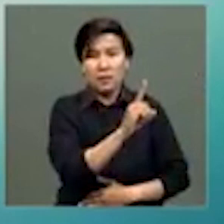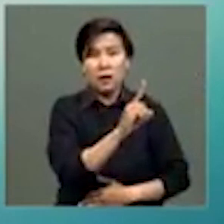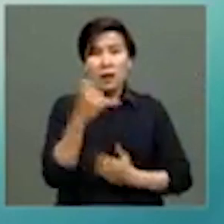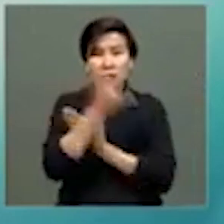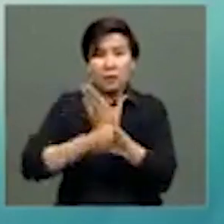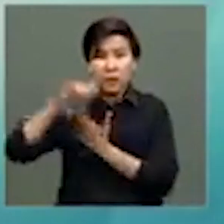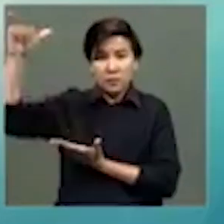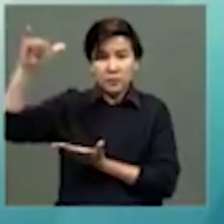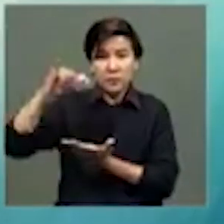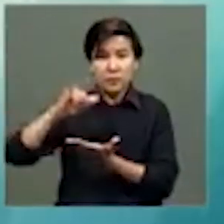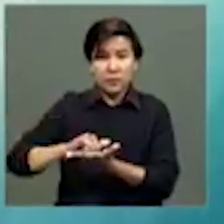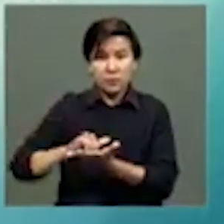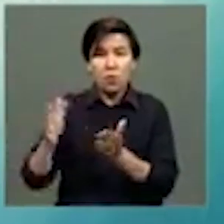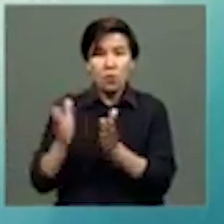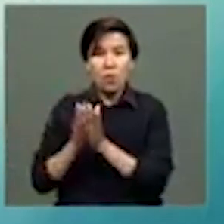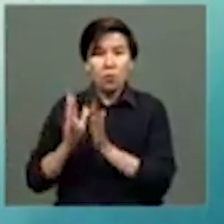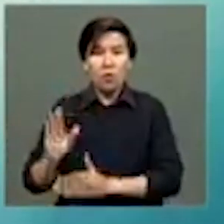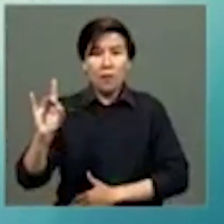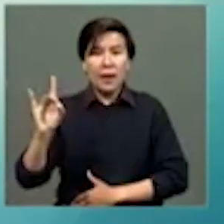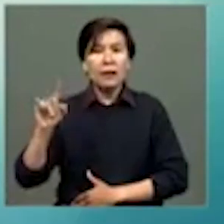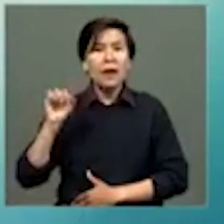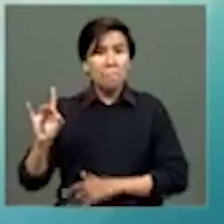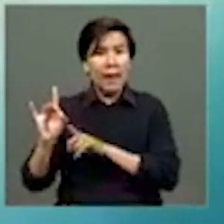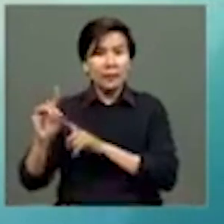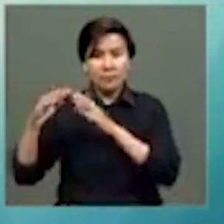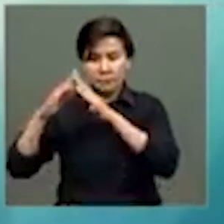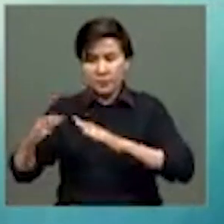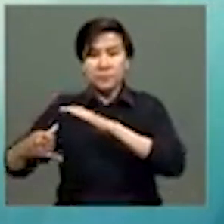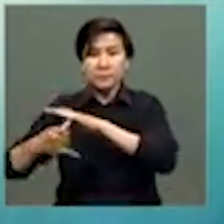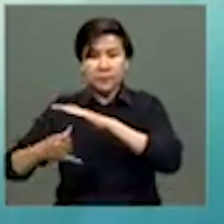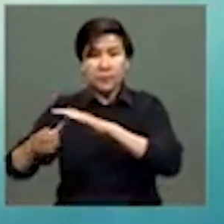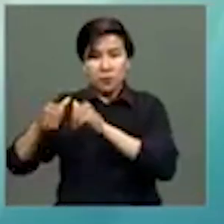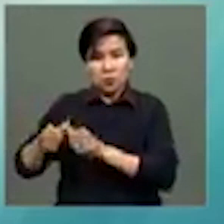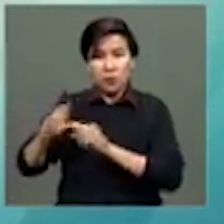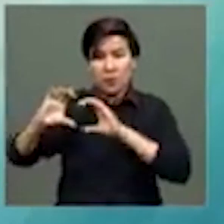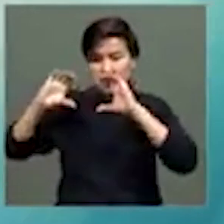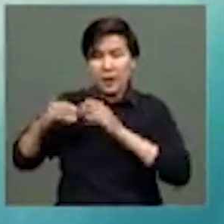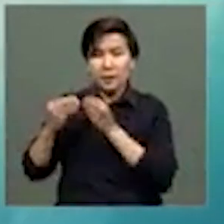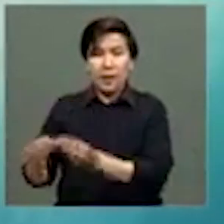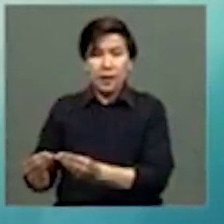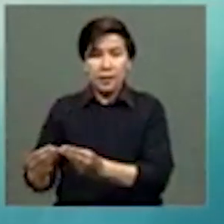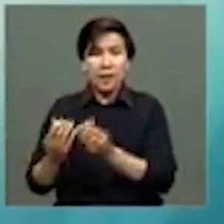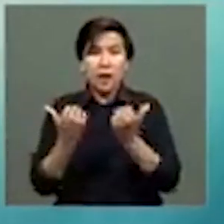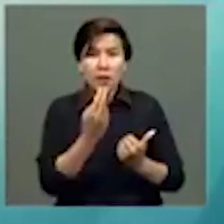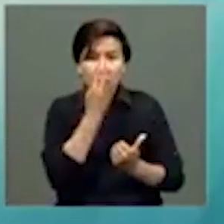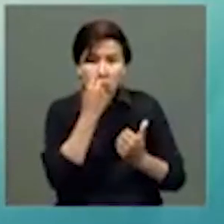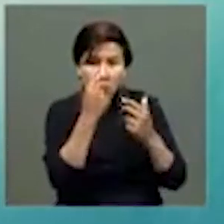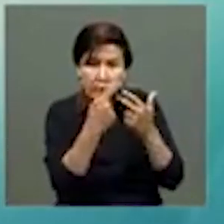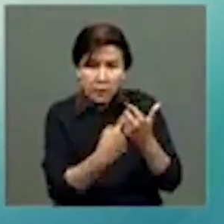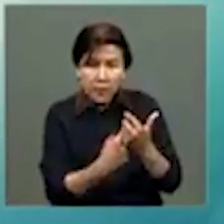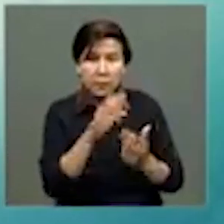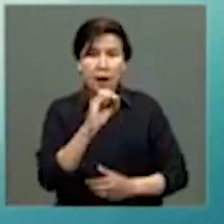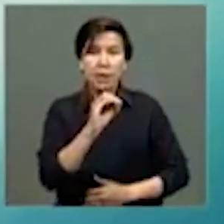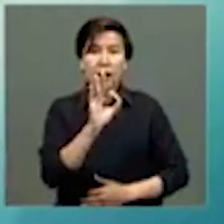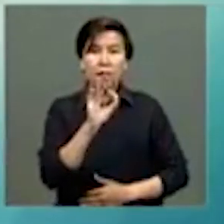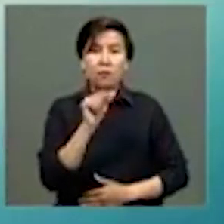ศ8รายซึ่งทั้งหมดนี้อยู่ในสถานกักกันที่รัฐจัดให้เรียบร้อยนะคะในจำนวนที่ค้นพบ59รายนี้ค่ะเป็